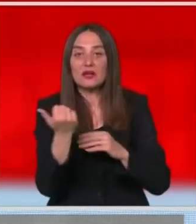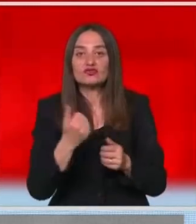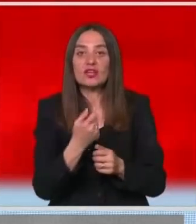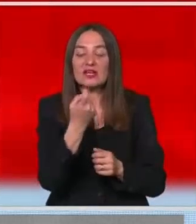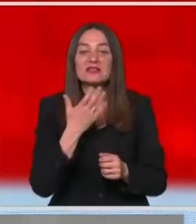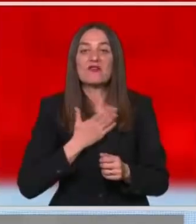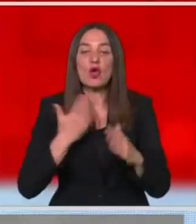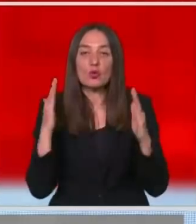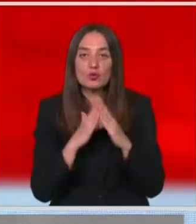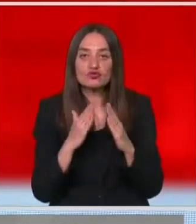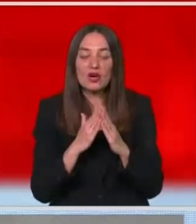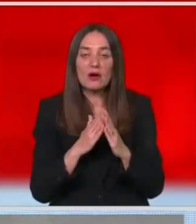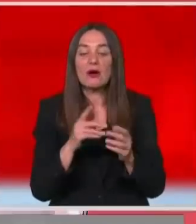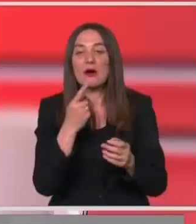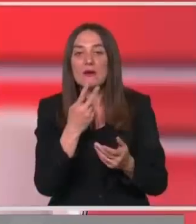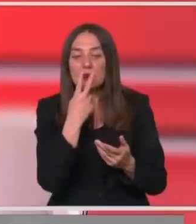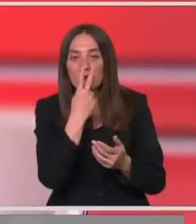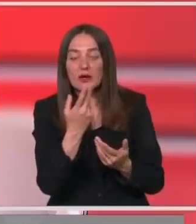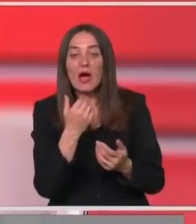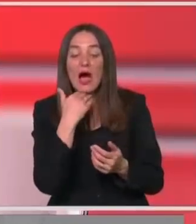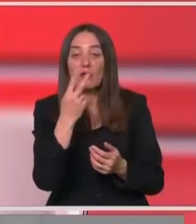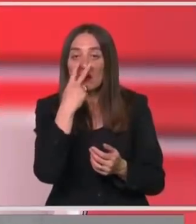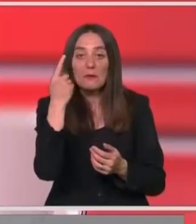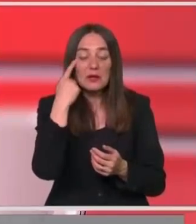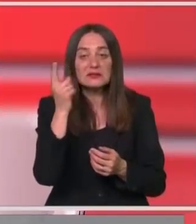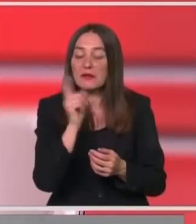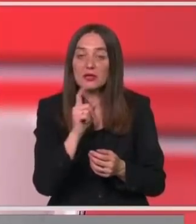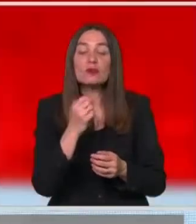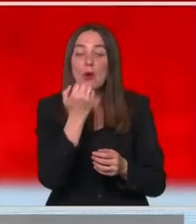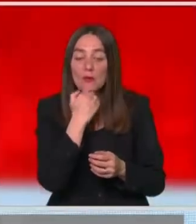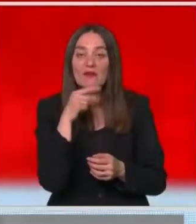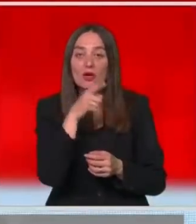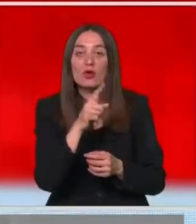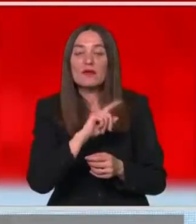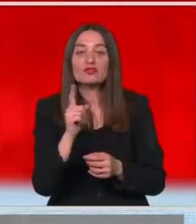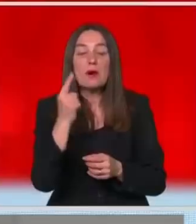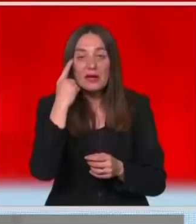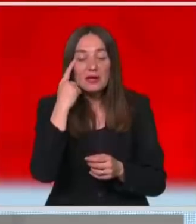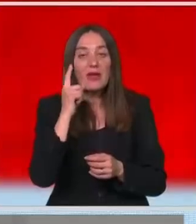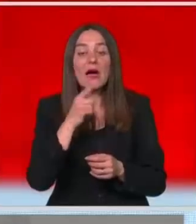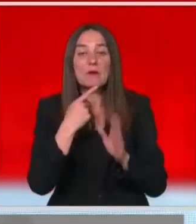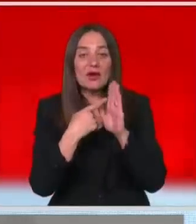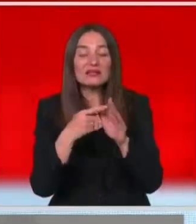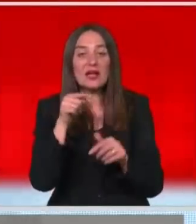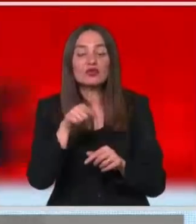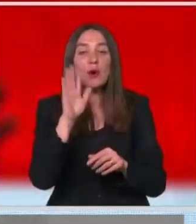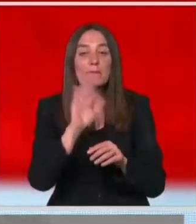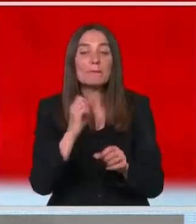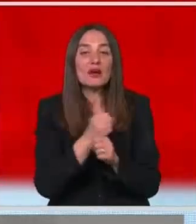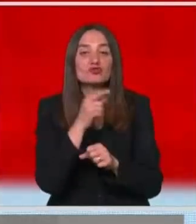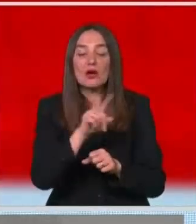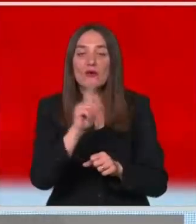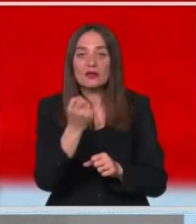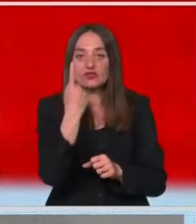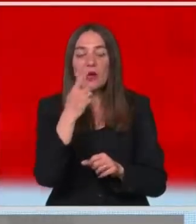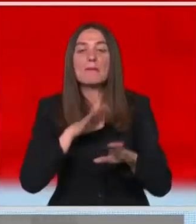iz svojih kuća, domova i otići na posao. Upravo o tome pričam. Znači, Kina je pokazala da se to baš tako neće dešavati. I ja opet razumem.